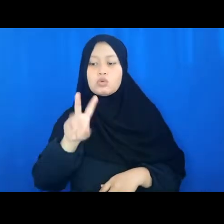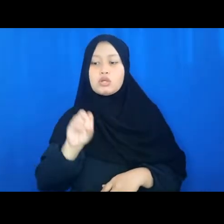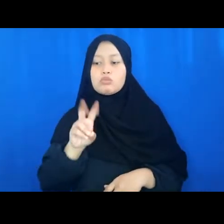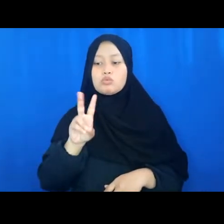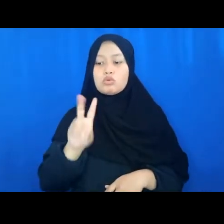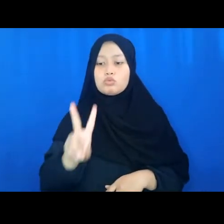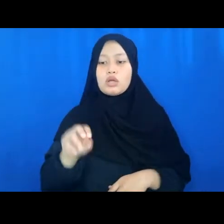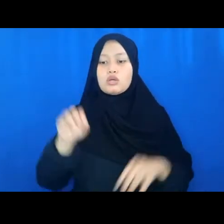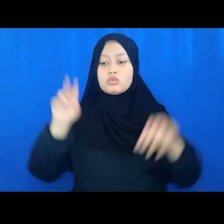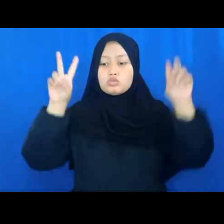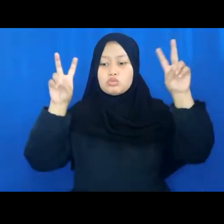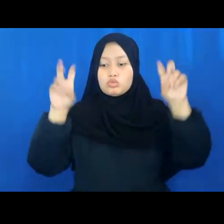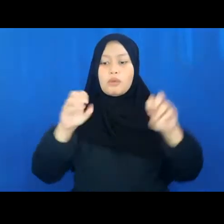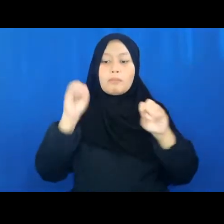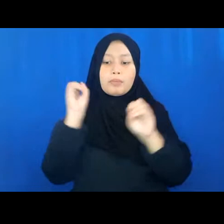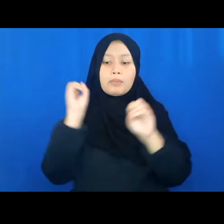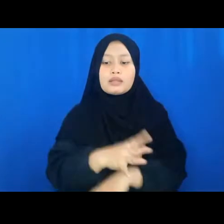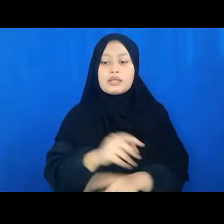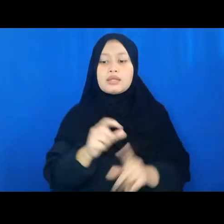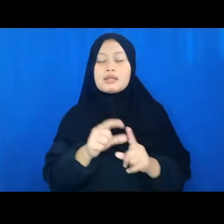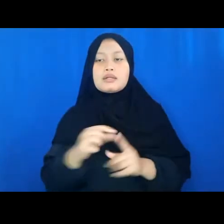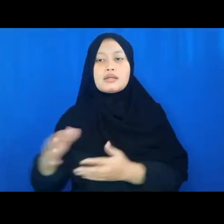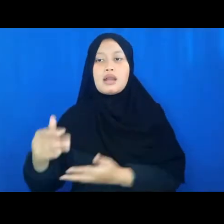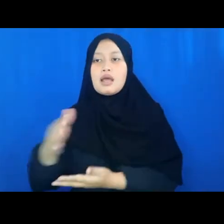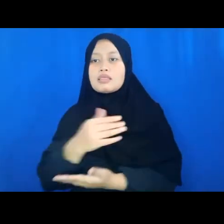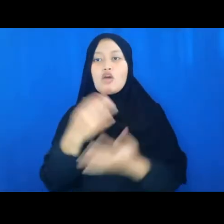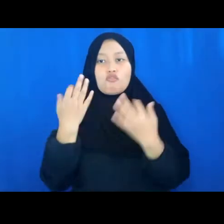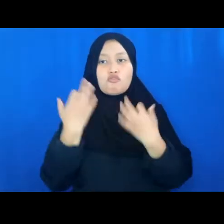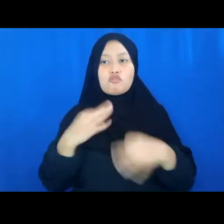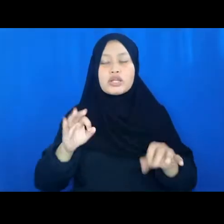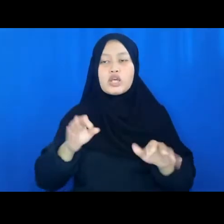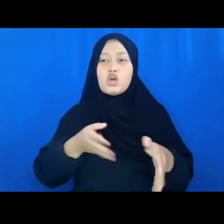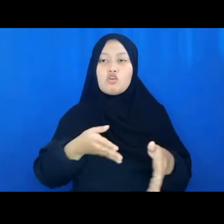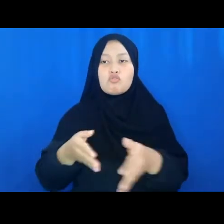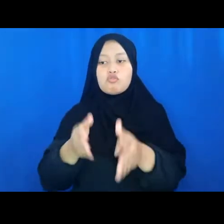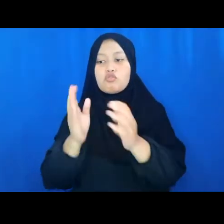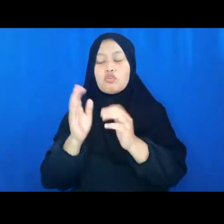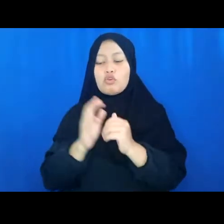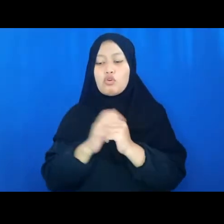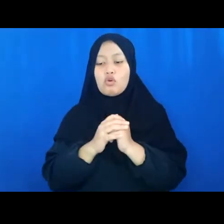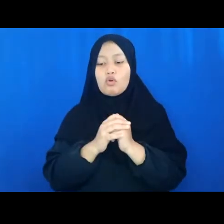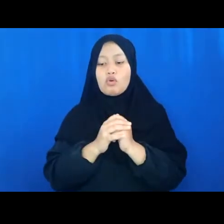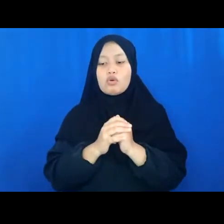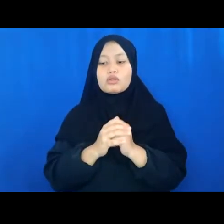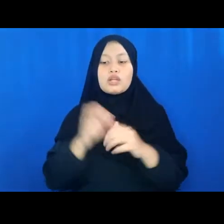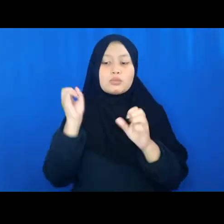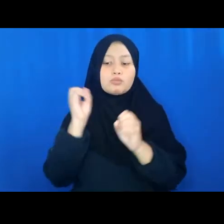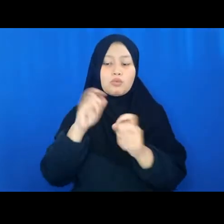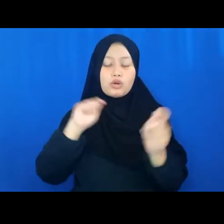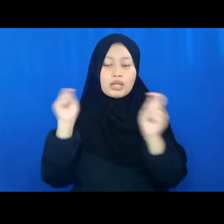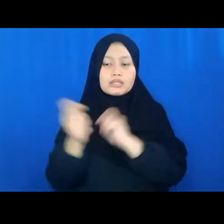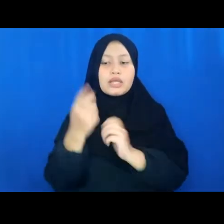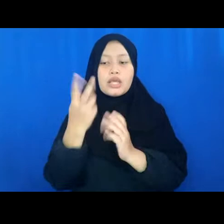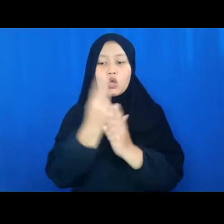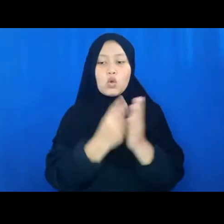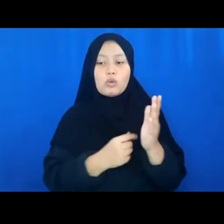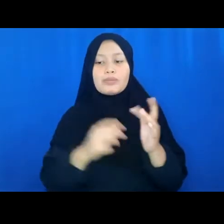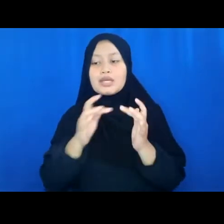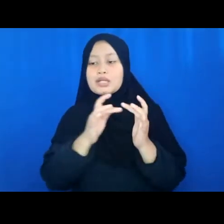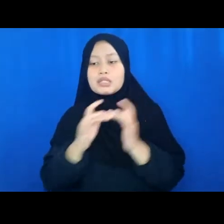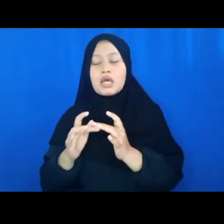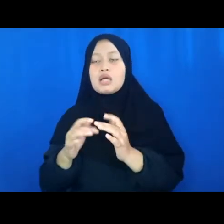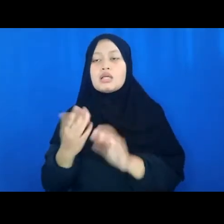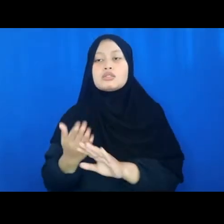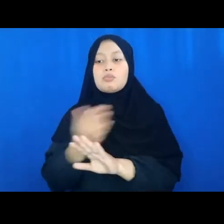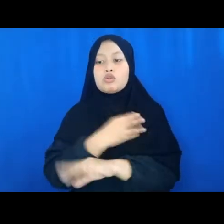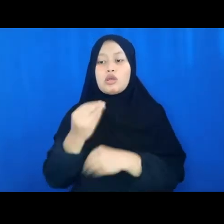judul praktik data flow with trust pada transformasi ekonomi digital sebelumnya mewakili